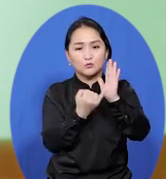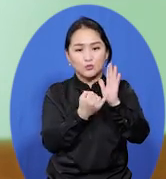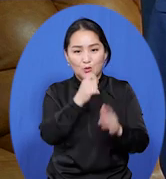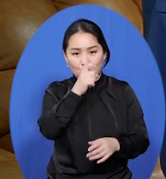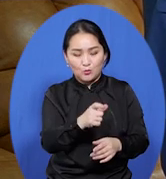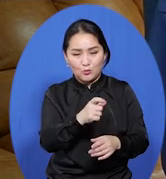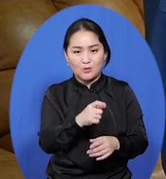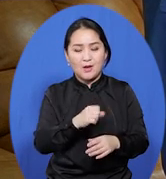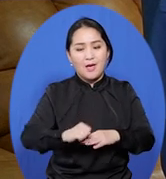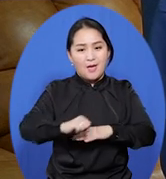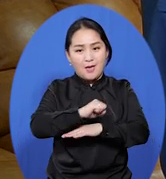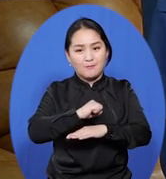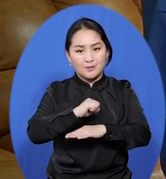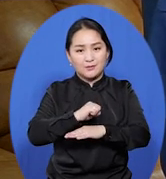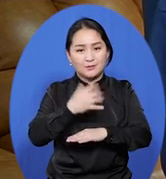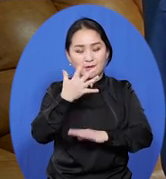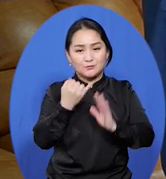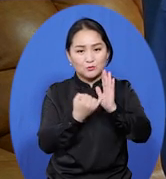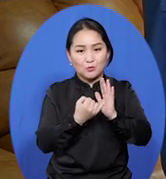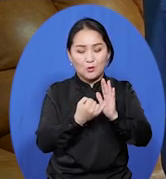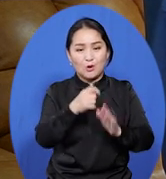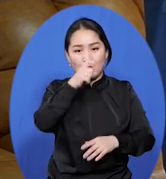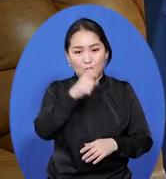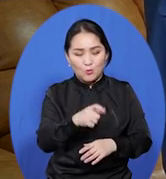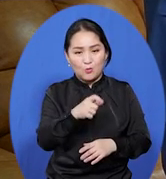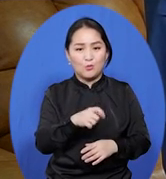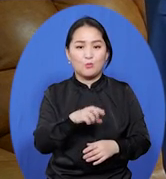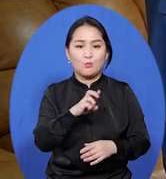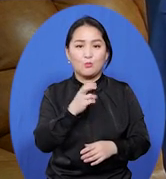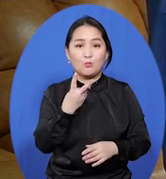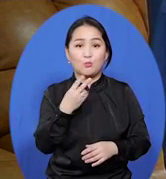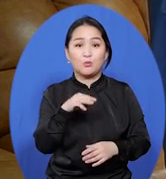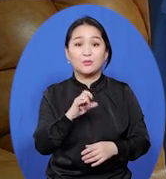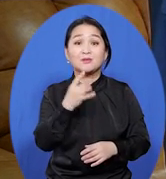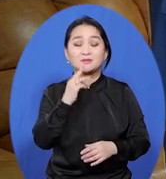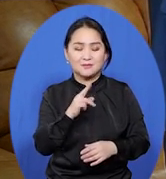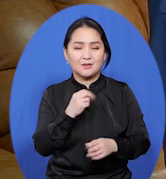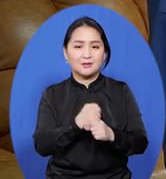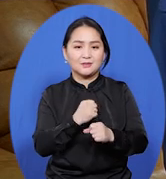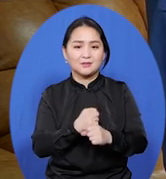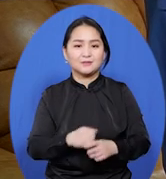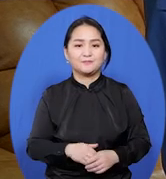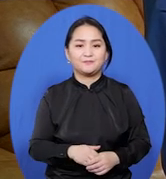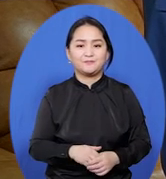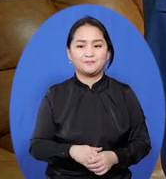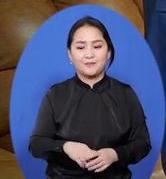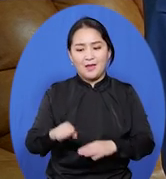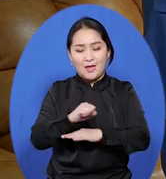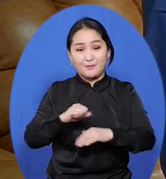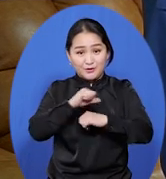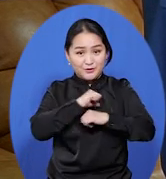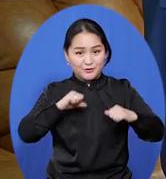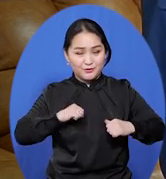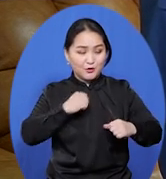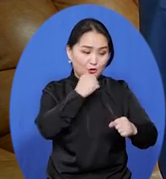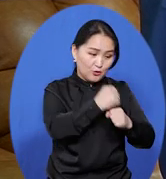бүтцтэйгээр аймгийнхаа хэмжээнд 56 хүний бүтцтэй. Тийм 56 орон тоотойгоор. 56 орон тоотойгоор аймгийнхаа